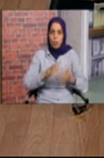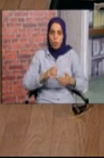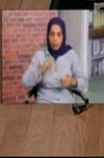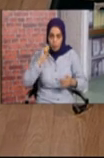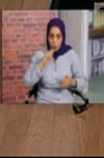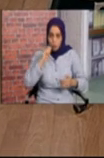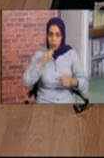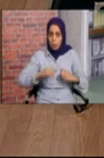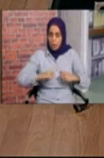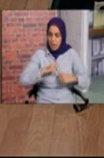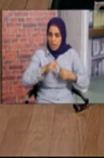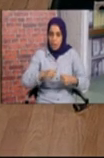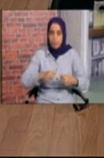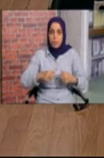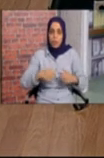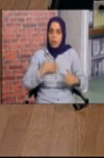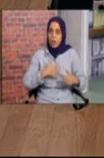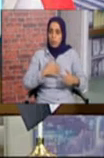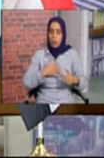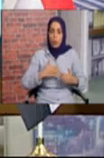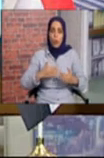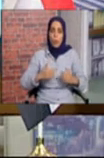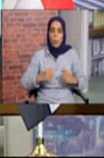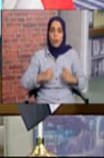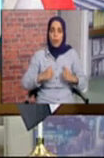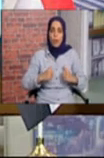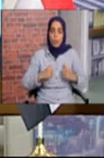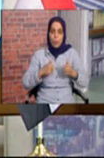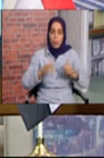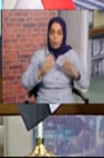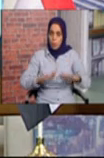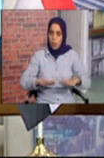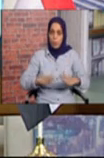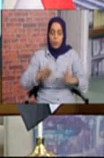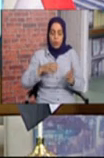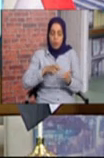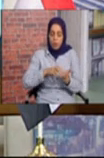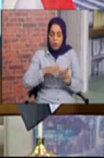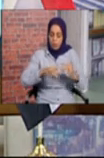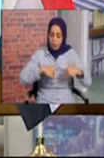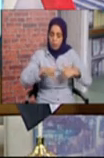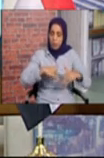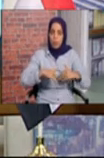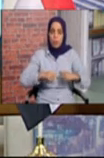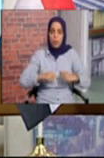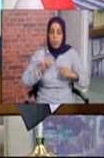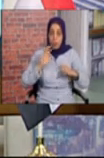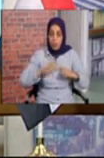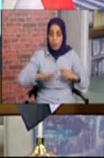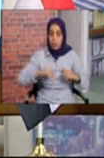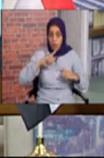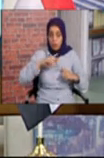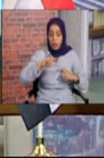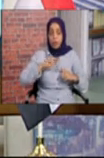الشعور بالنبذ، الشعور بال يعني بوقف الطريق المستقيم. فهو النهارده لما